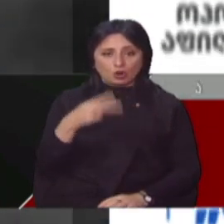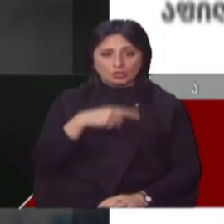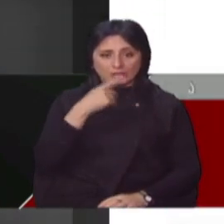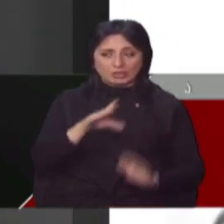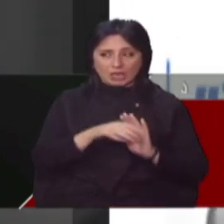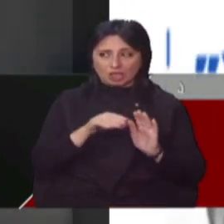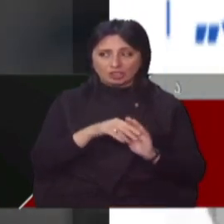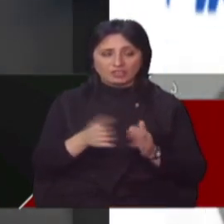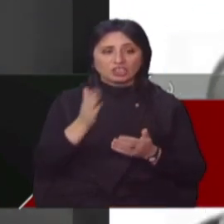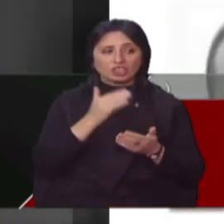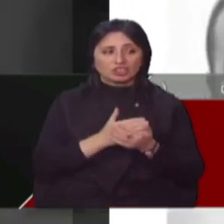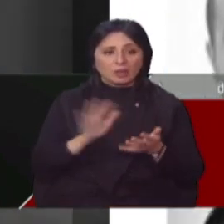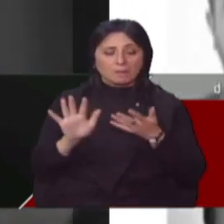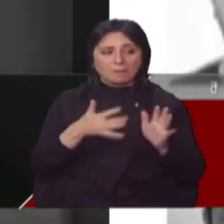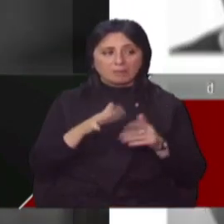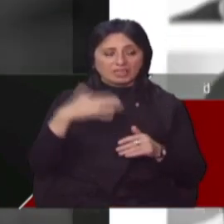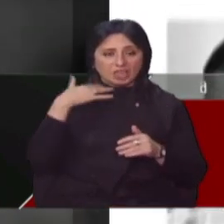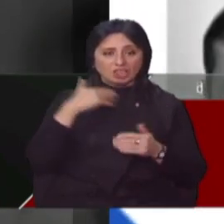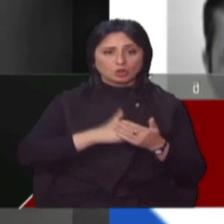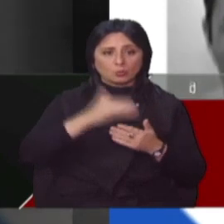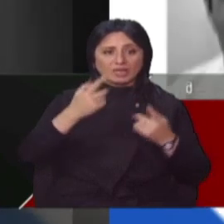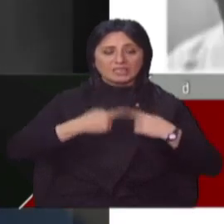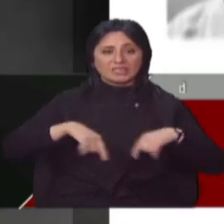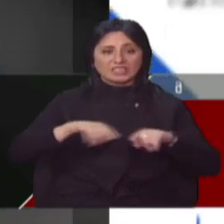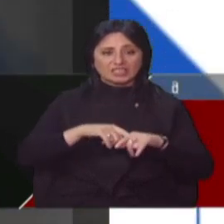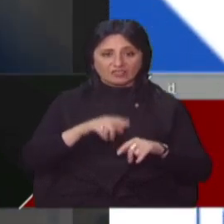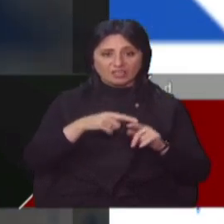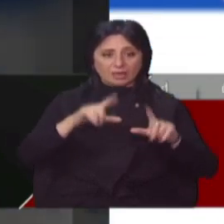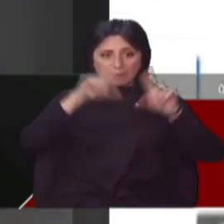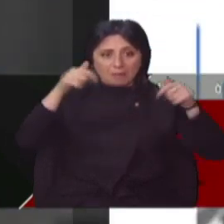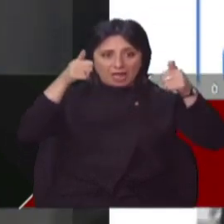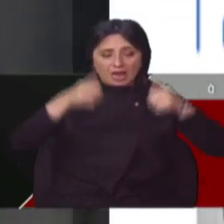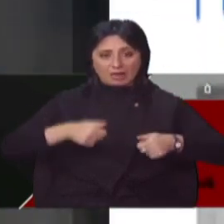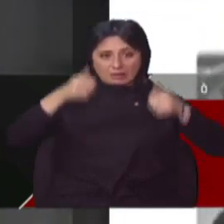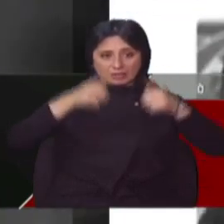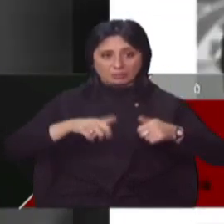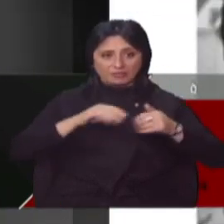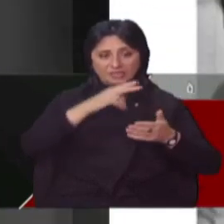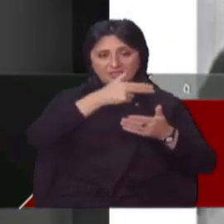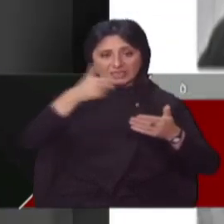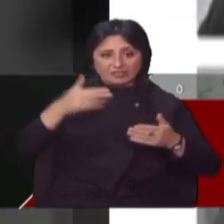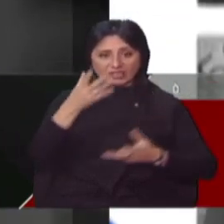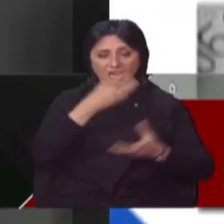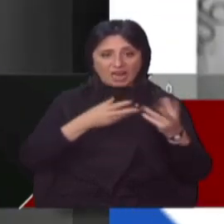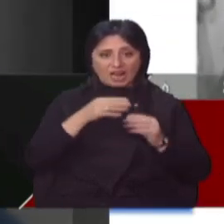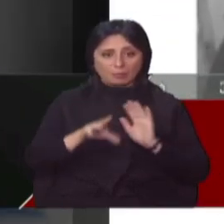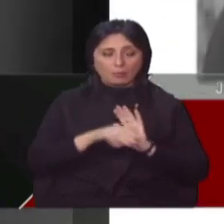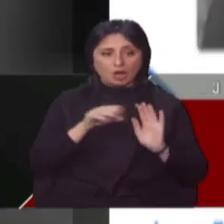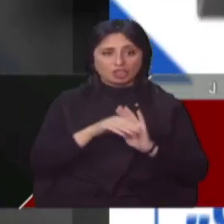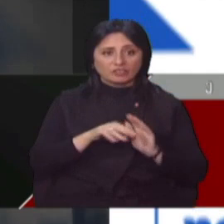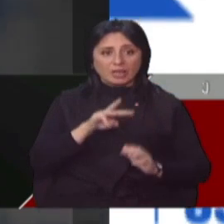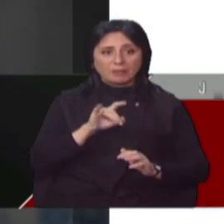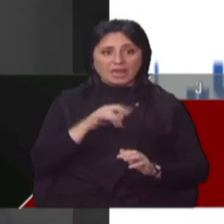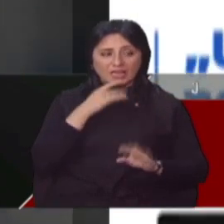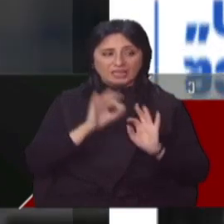წლის არჩევნების შემდეგ ბათუმში აჭარის უმაღლეს საბჭოსთან პლაკატებს აკრავდა შენობაზე წარწერით გაყალბებული არჩევნები.